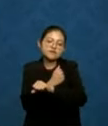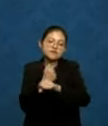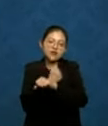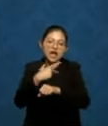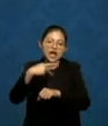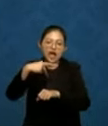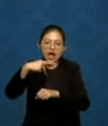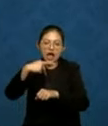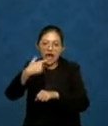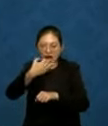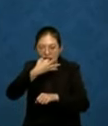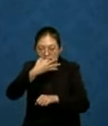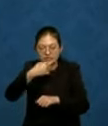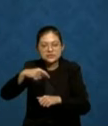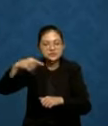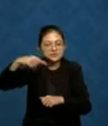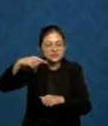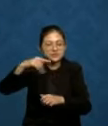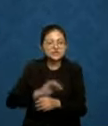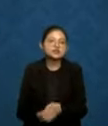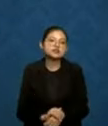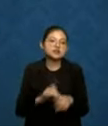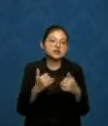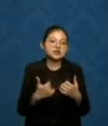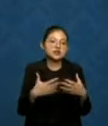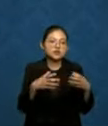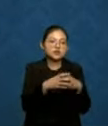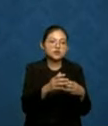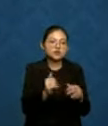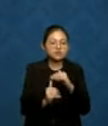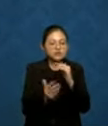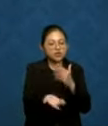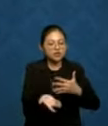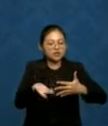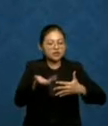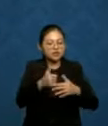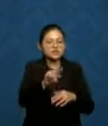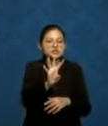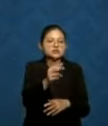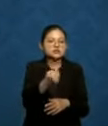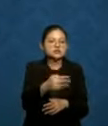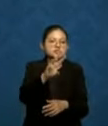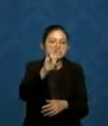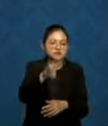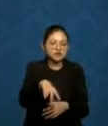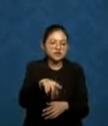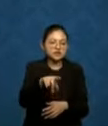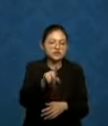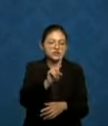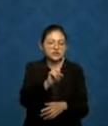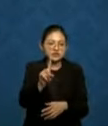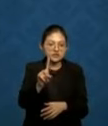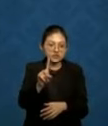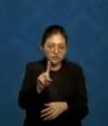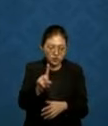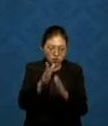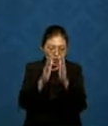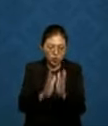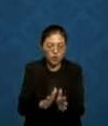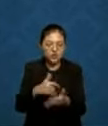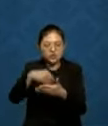เสริมนั้นครับจะเห็นครับว่าปี 65ครับมีผู้ฝึกในส่วนของการยกลับฝีมือทั้งสิ้น 47,000 1คนจบการ